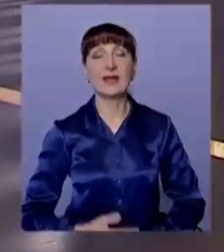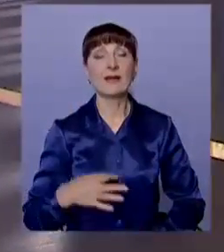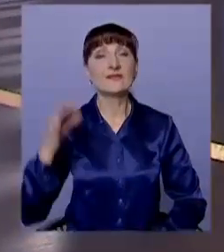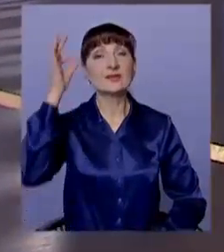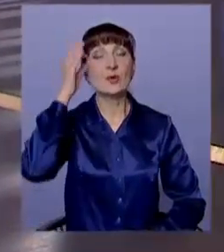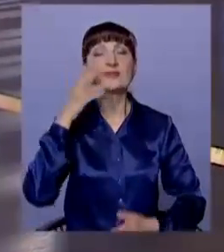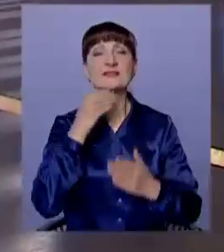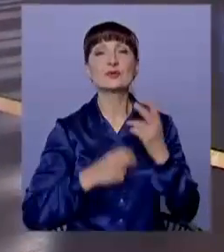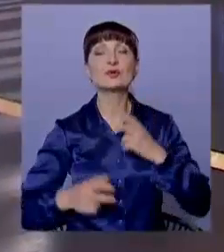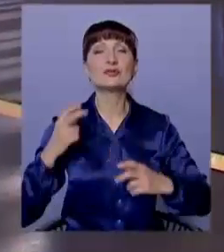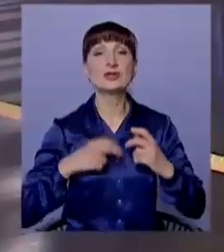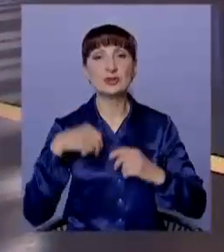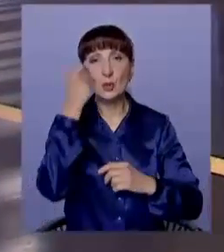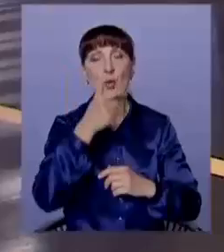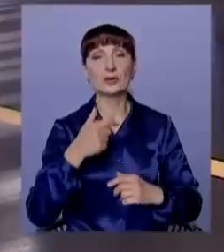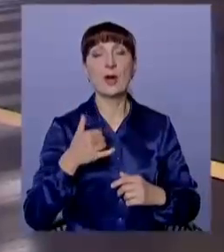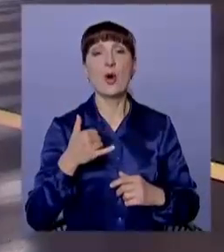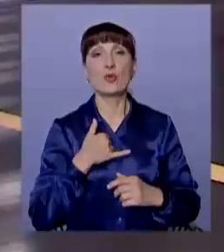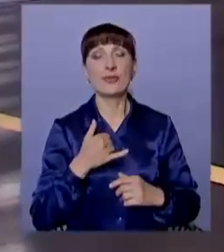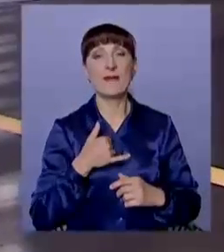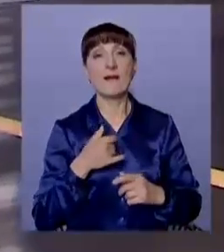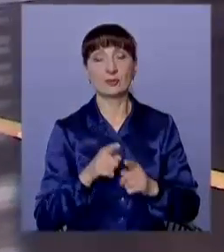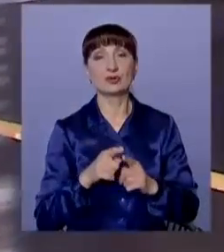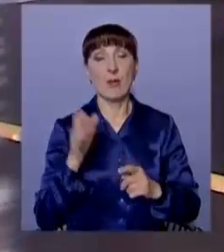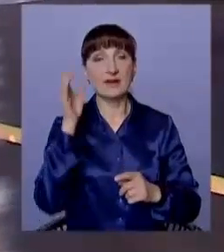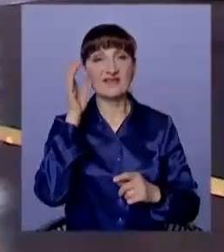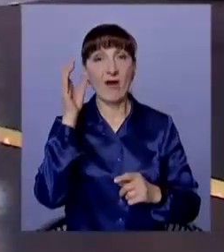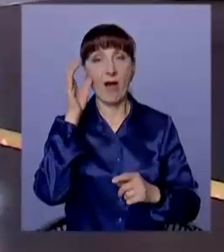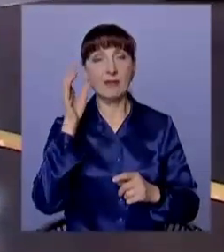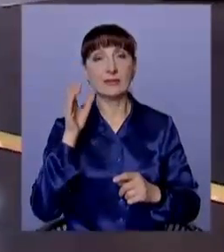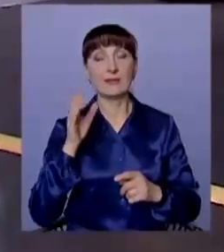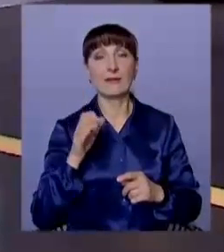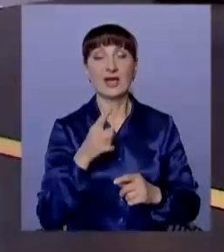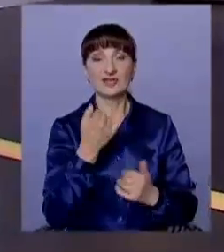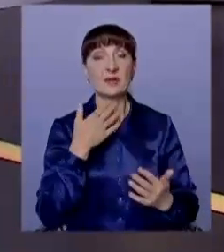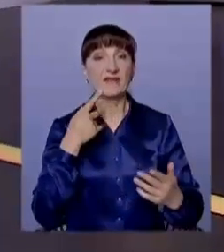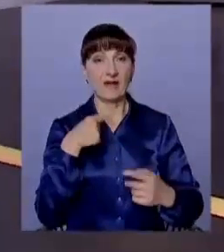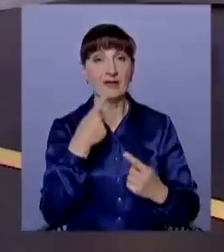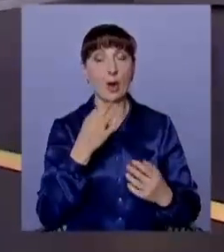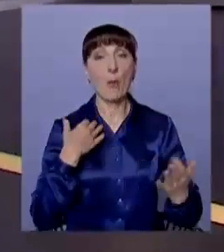годы, я по образованию, у меня педагогическое образование. И, честно говоря, только что вы говорили по поводу подхода.